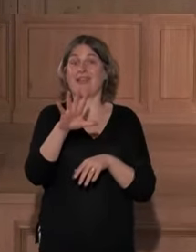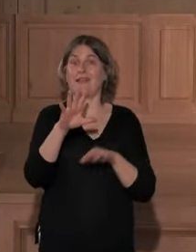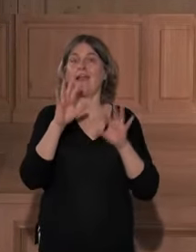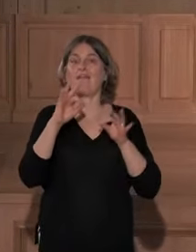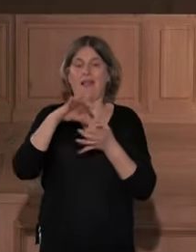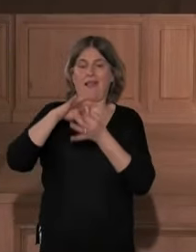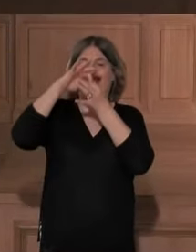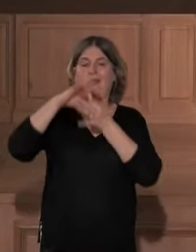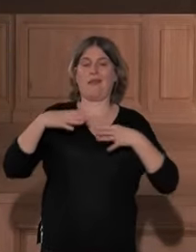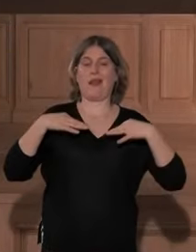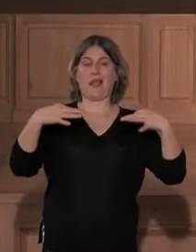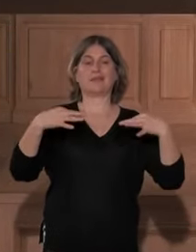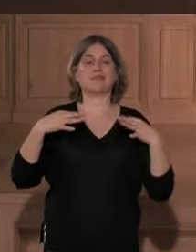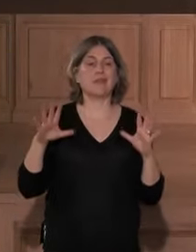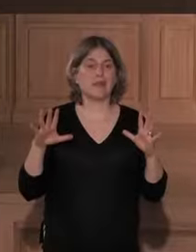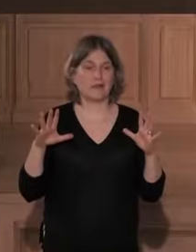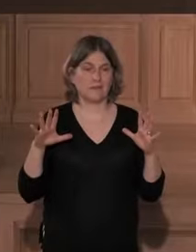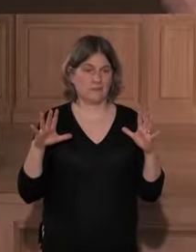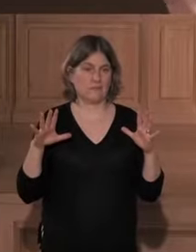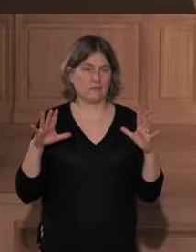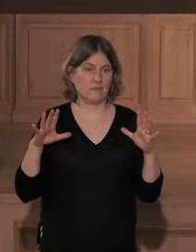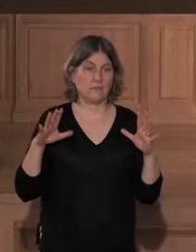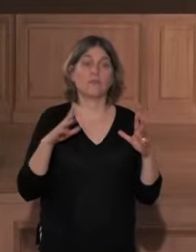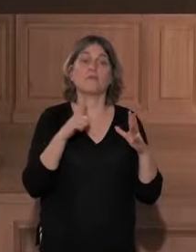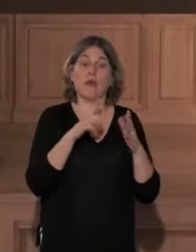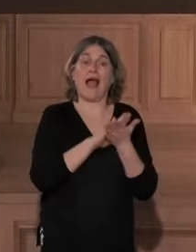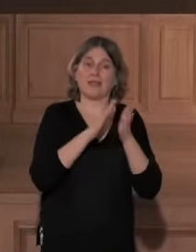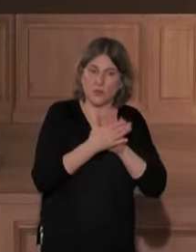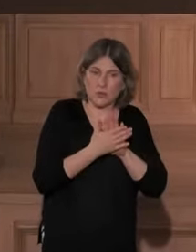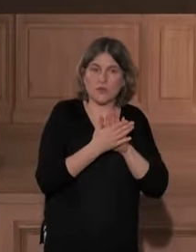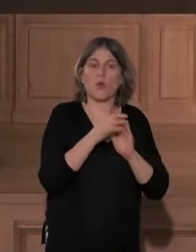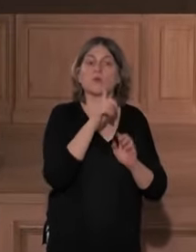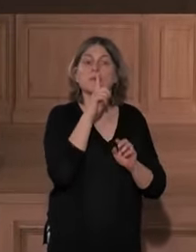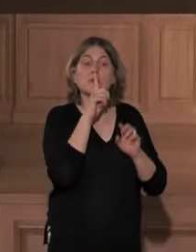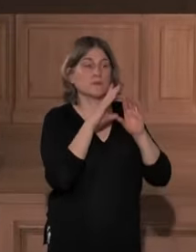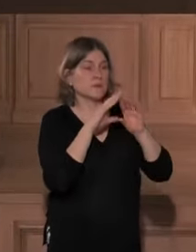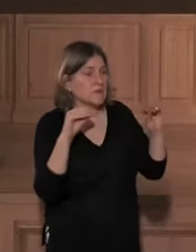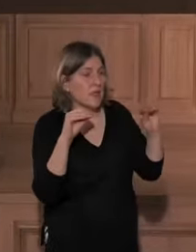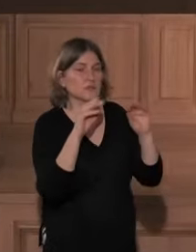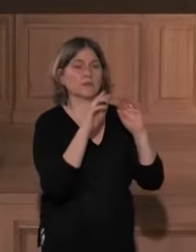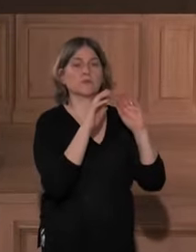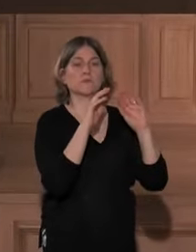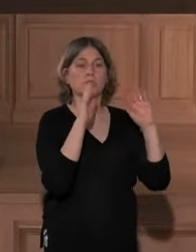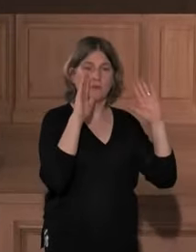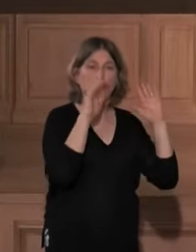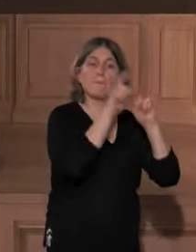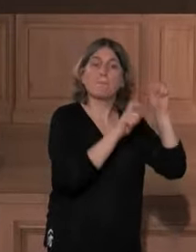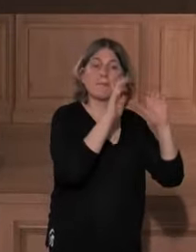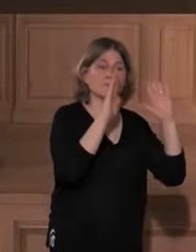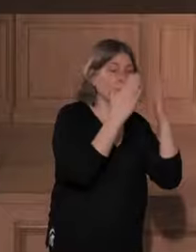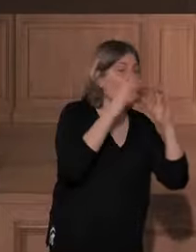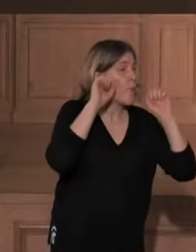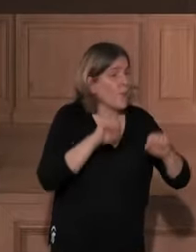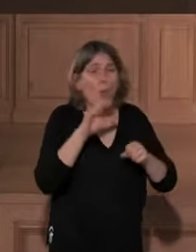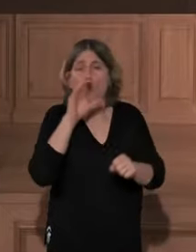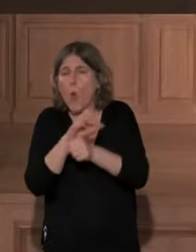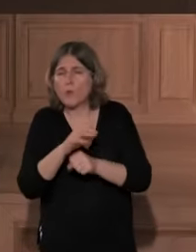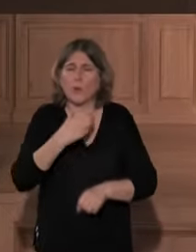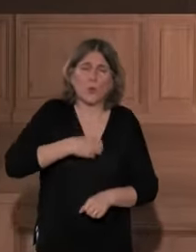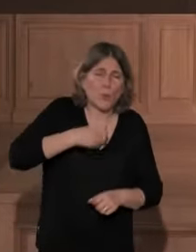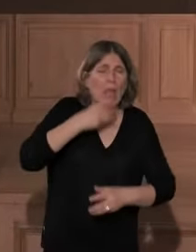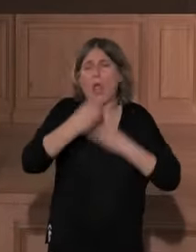Oui. Au silence des justes, il y a de la laïcité. D'accord. Vous pouvez être chrétien, juif, musulman, anticlérical, bouddhiste, ce